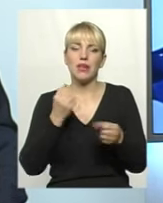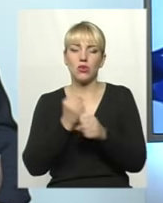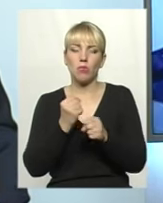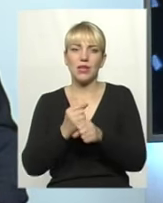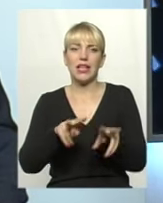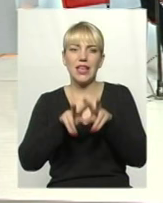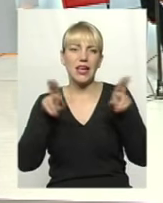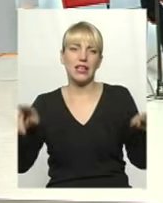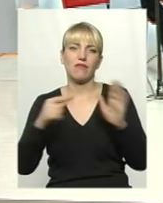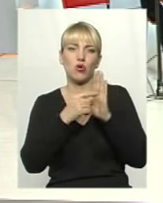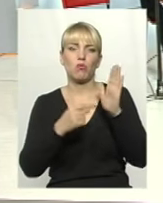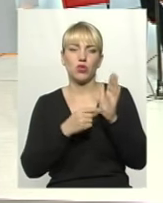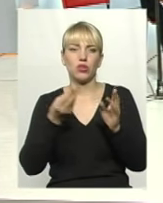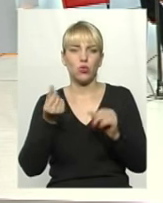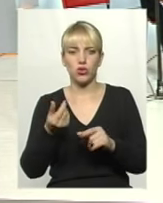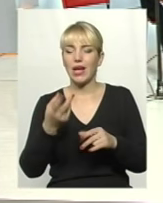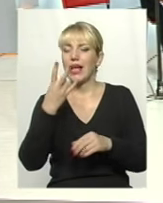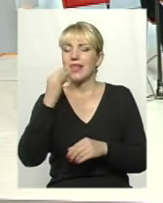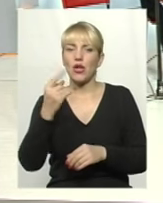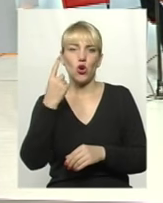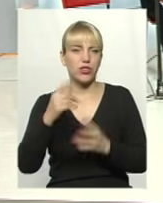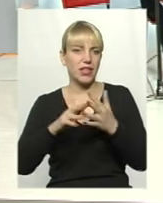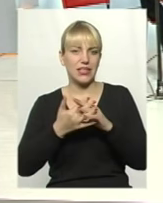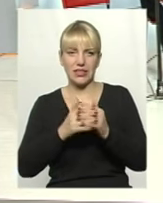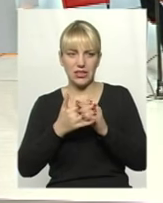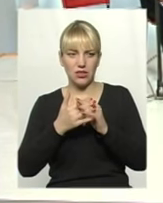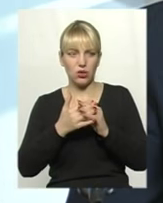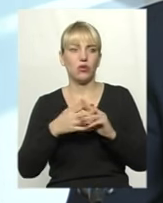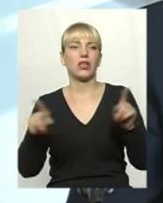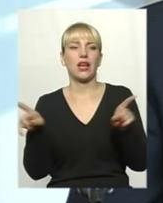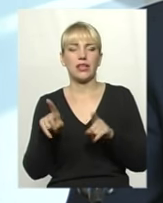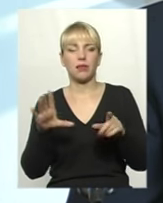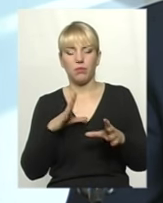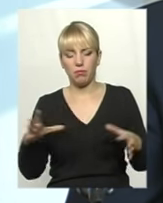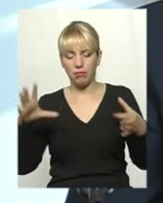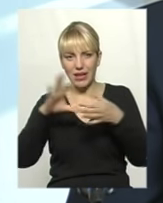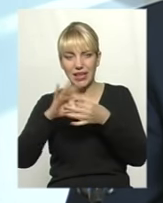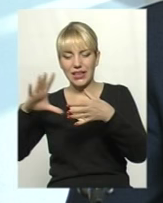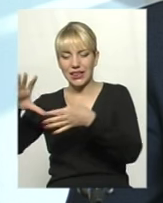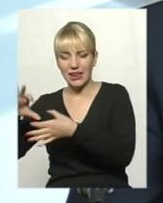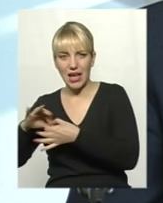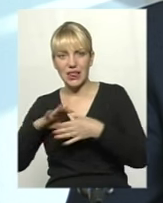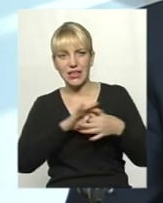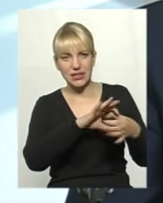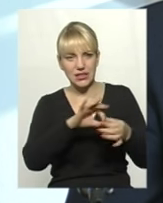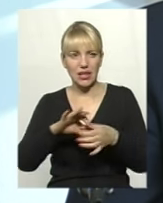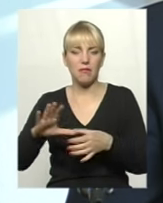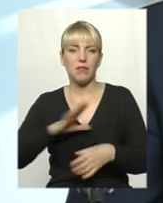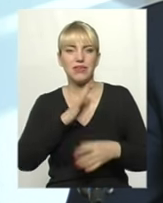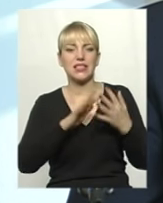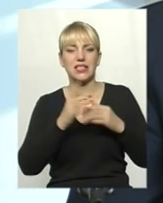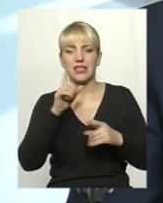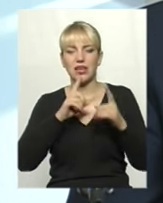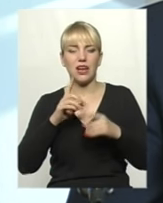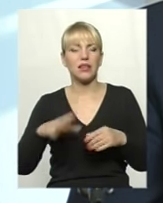рівноподільний розподіл коштів. Угу. Тобто ми ні один населений пункт, який приєдналися в нас бувші сільські ради, ми